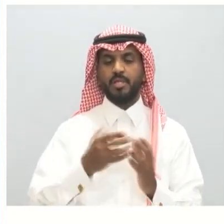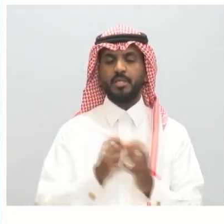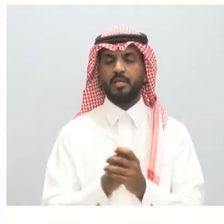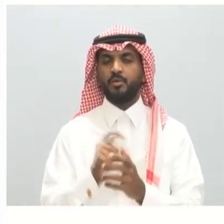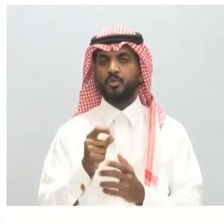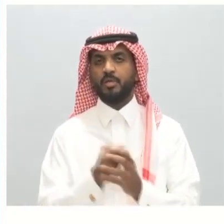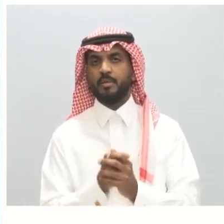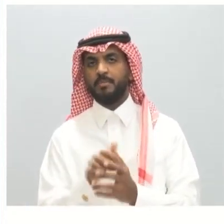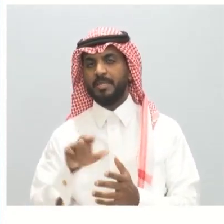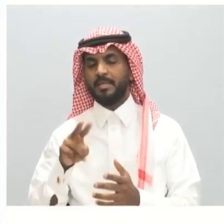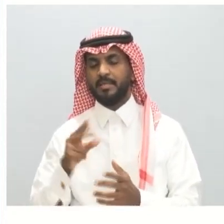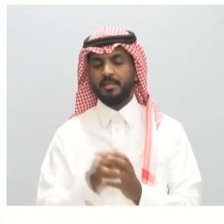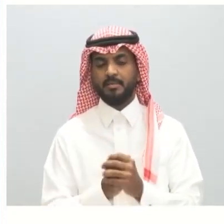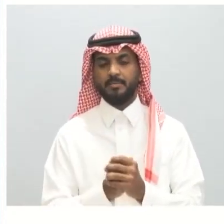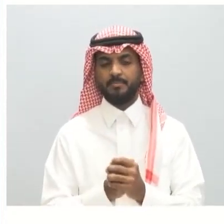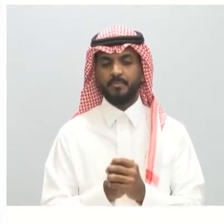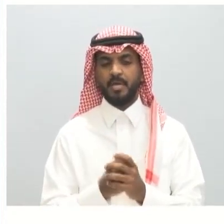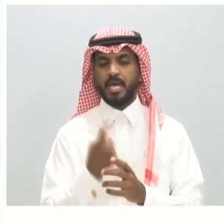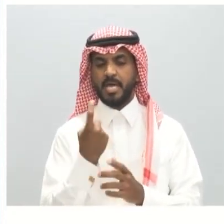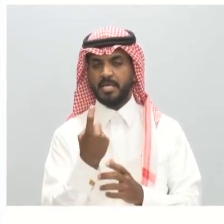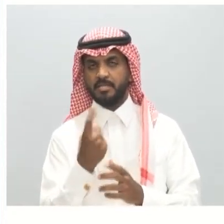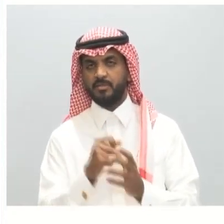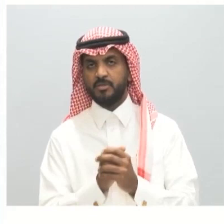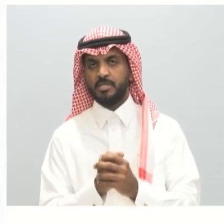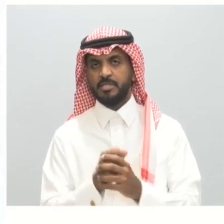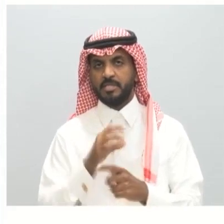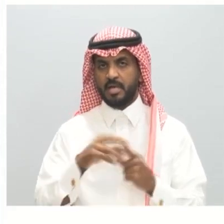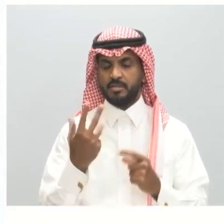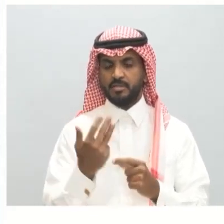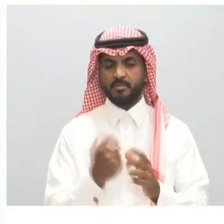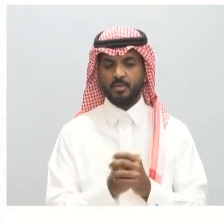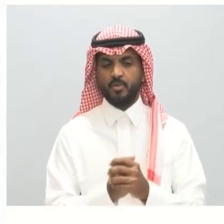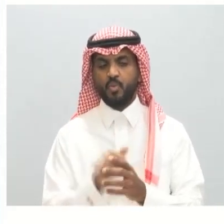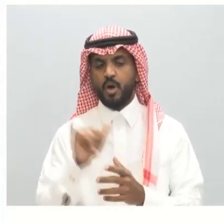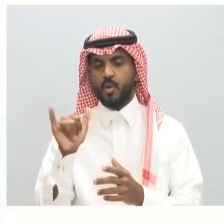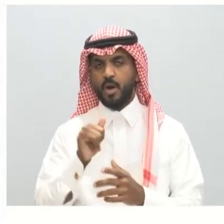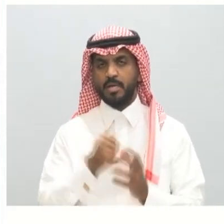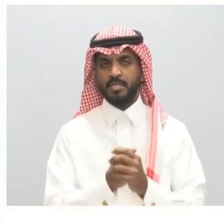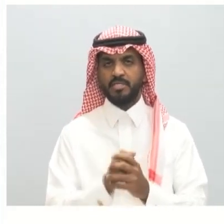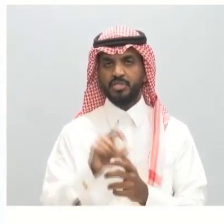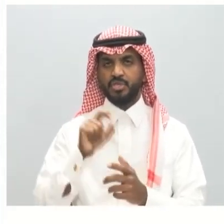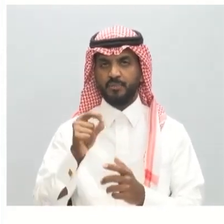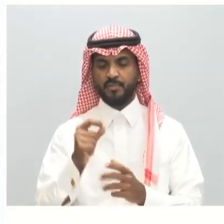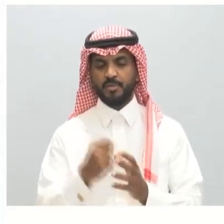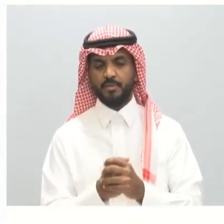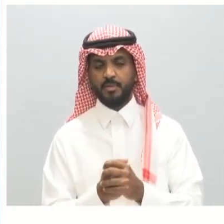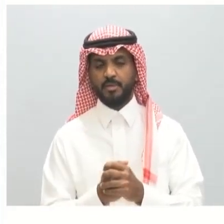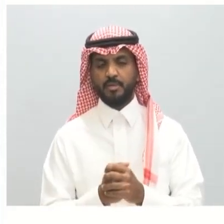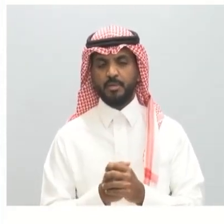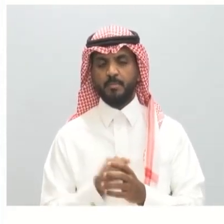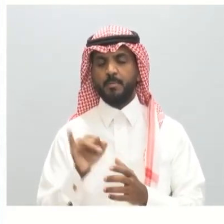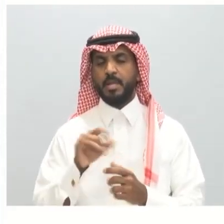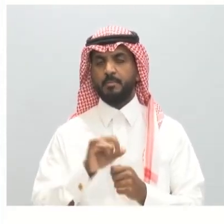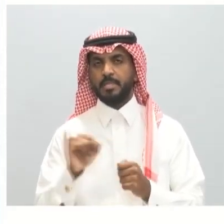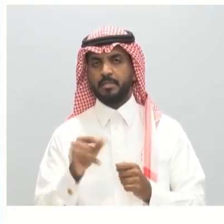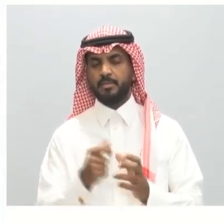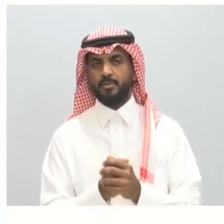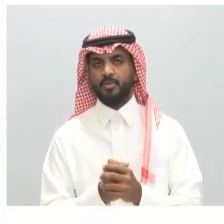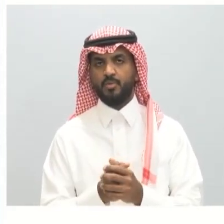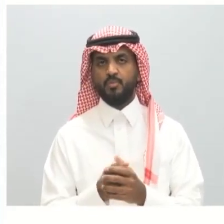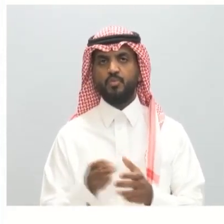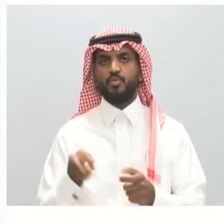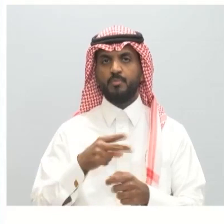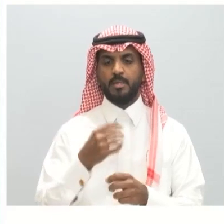باحداثيات اكس سال 900 ملم وواي ص0 ملم ثم